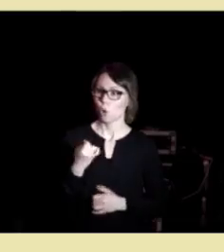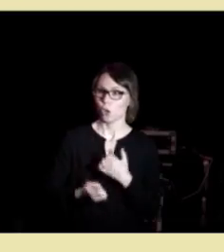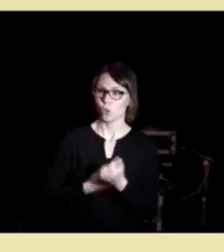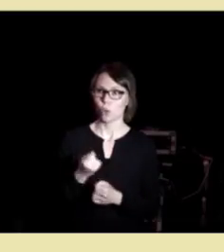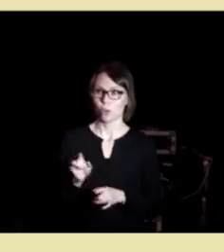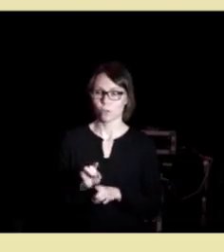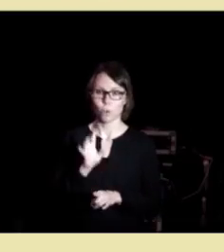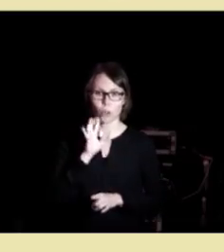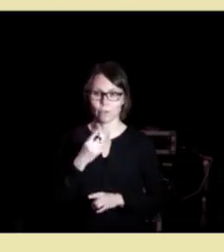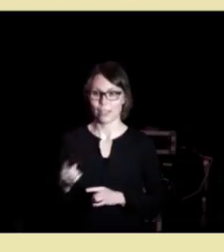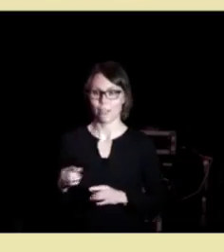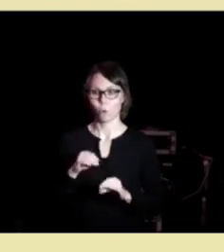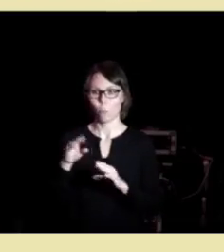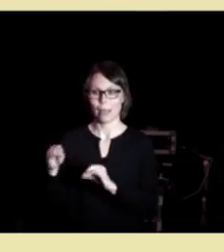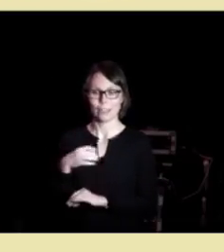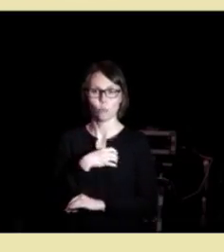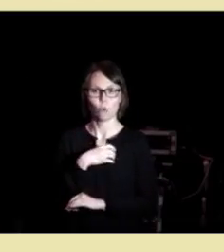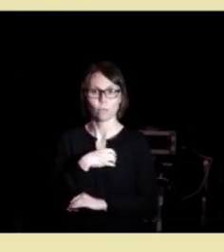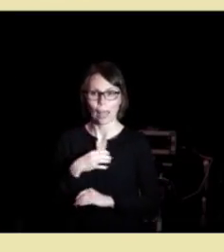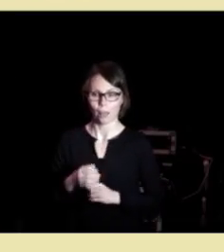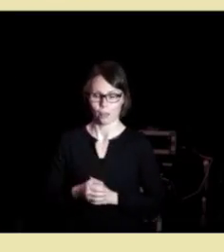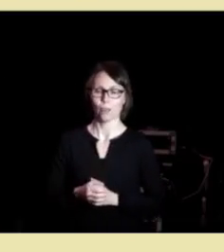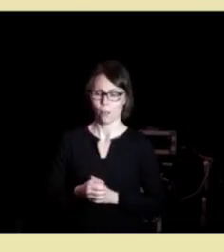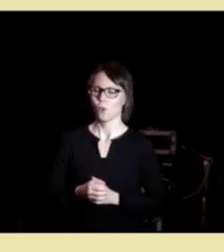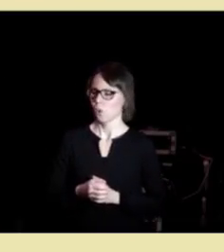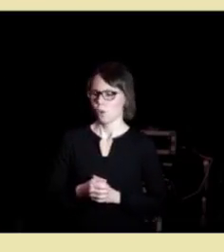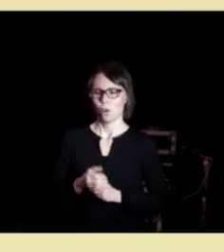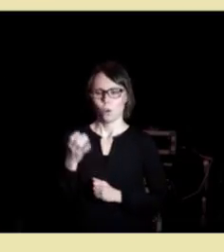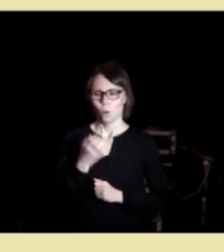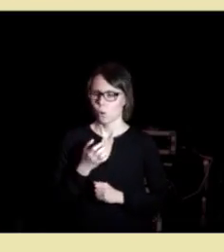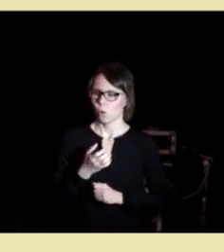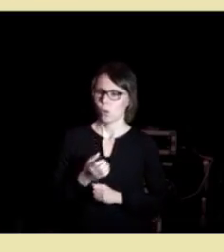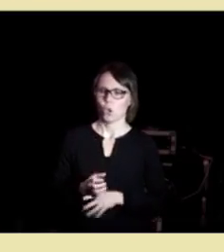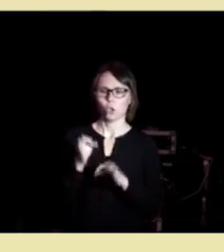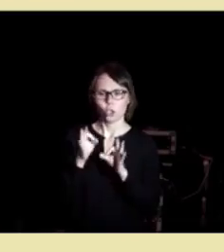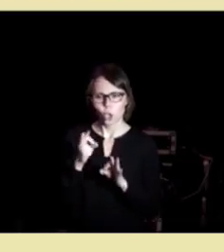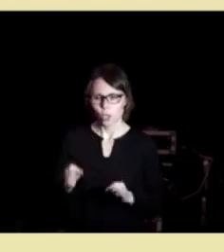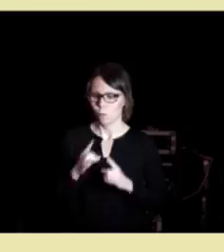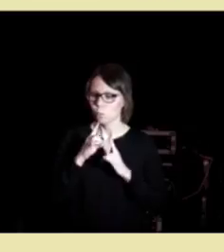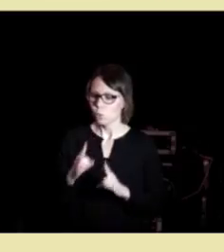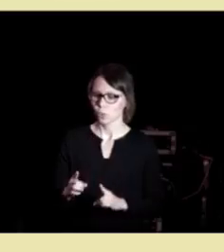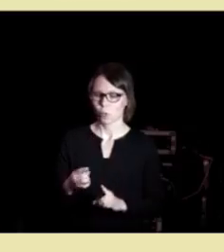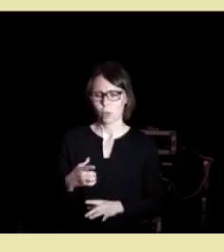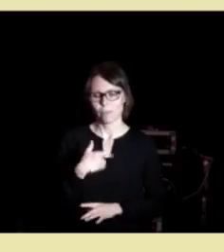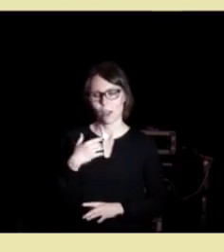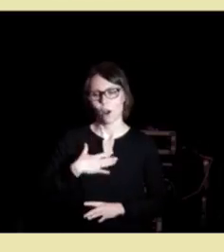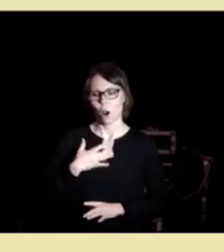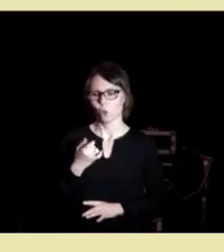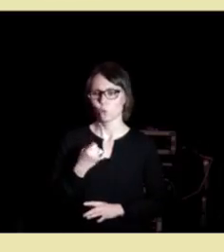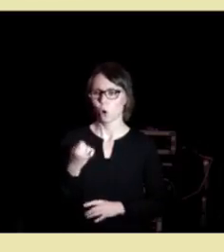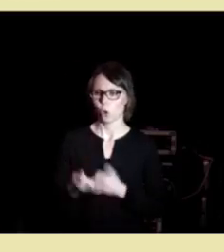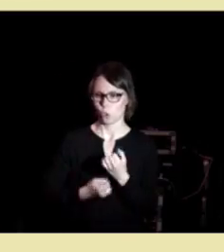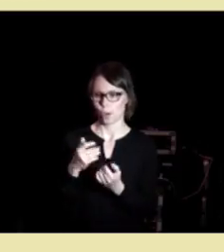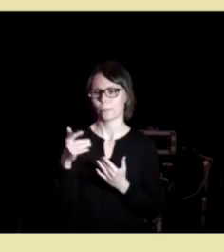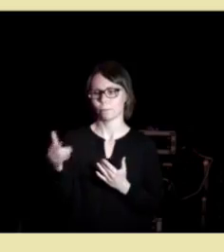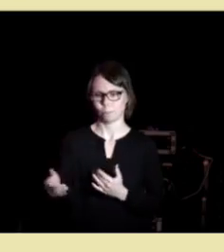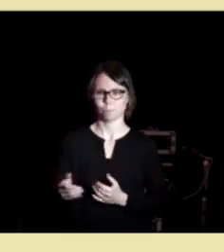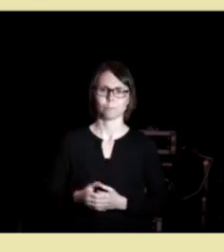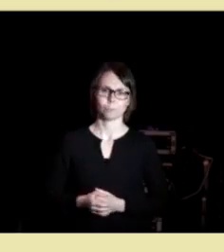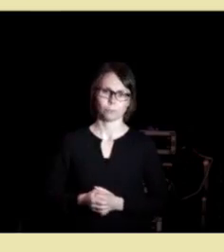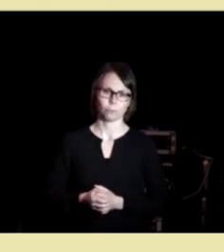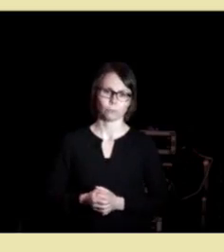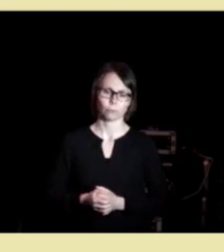hørte fra disse forbedringsproffene var så utrolig tydelig budskap på at vi har noe å gjøre der.